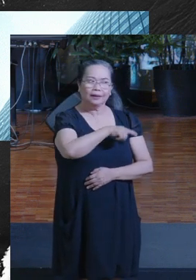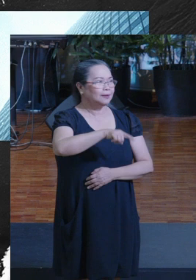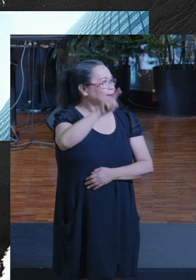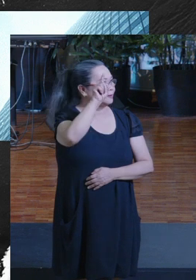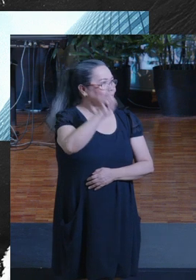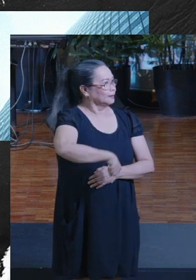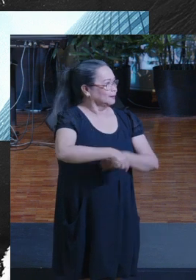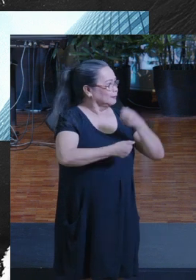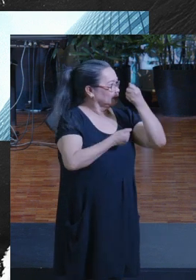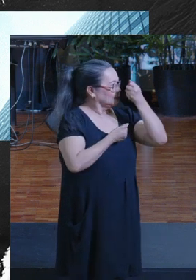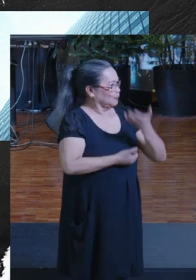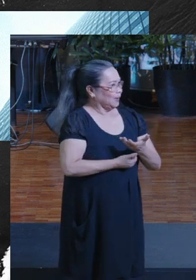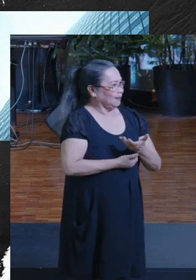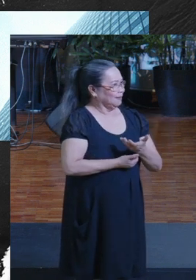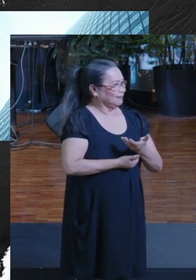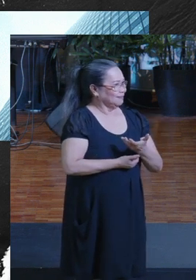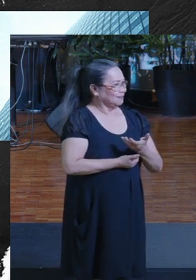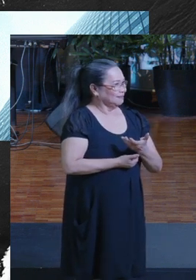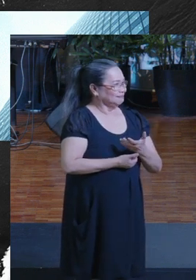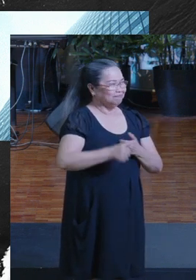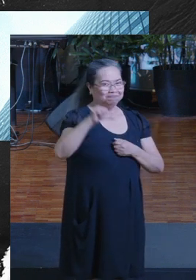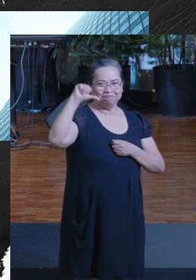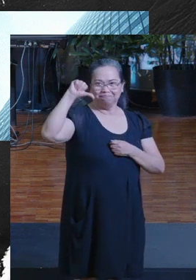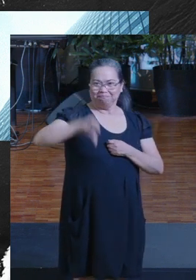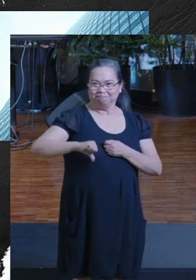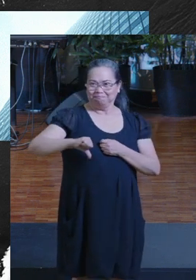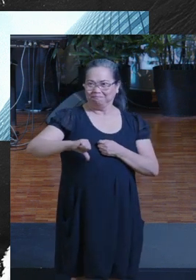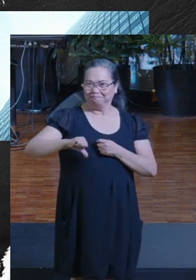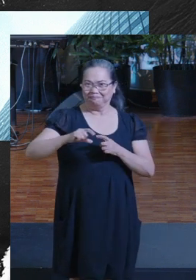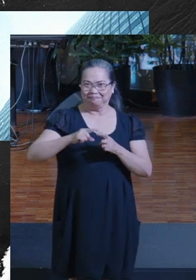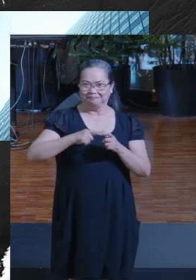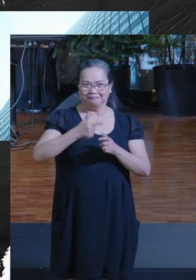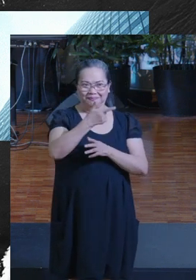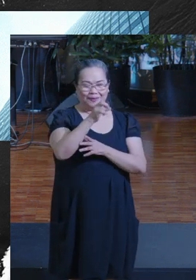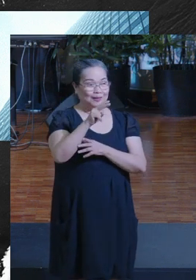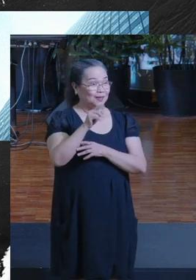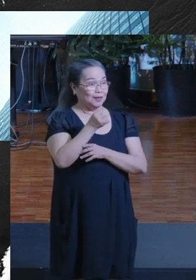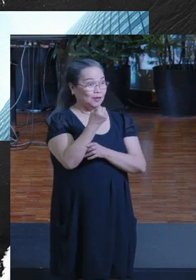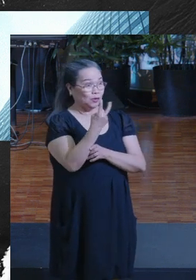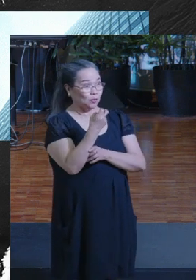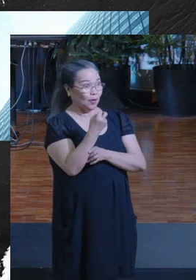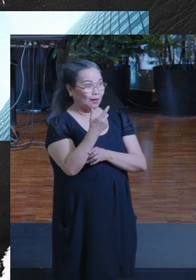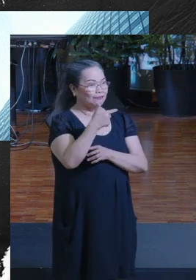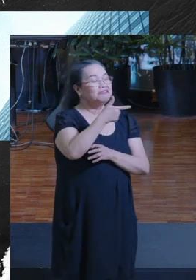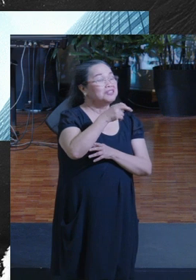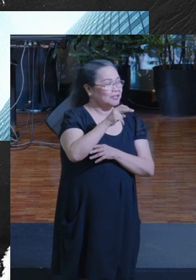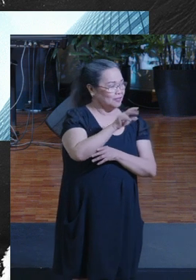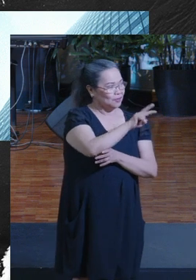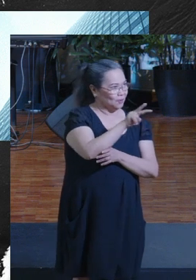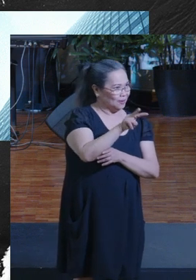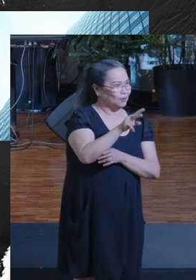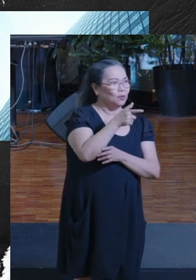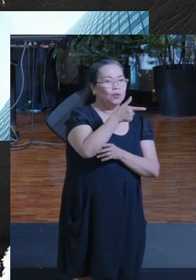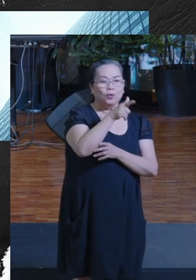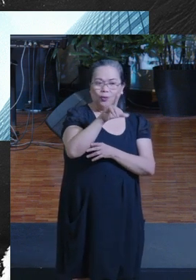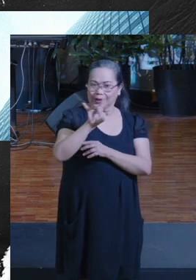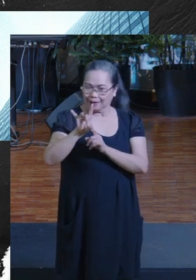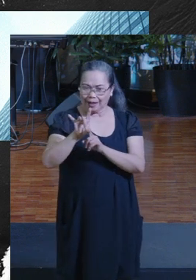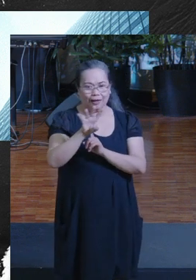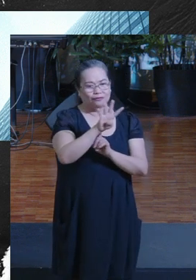Ang Abrahamic Covenant, nasa Genesis 12, nasa Genesis 22, nasa Genesis 28, nasa